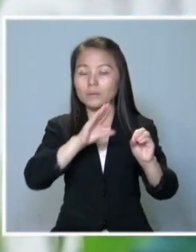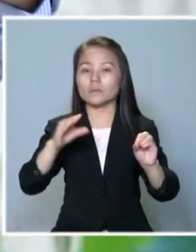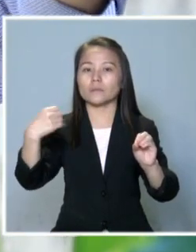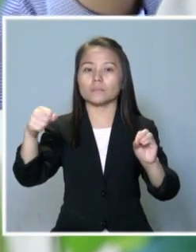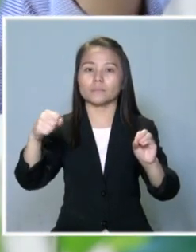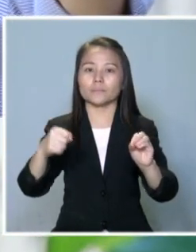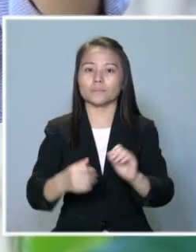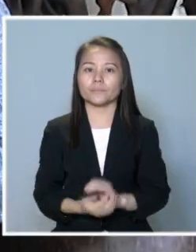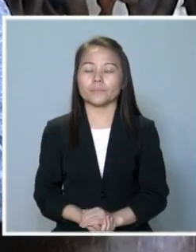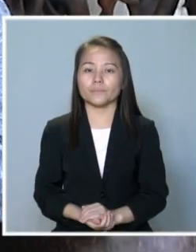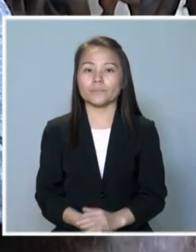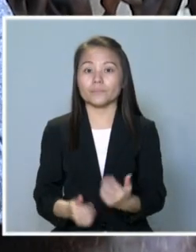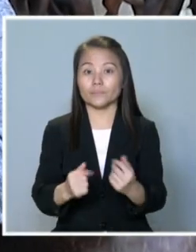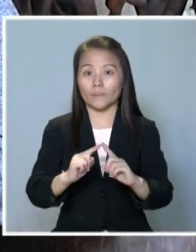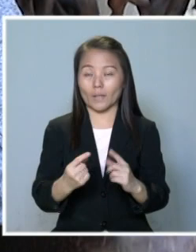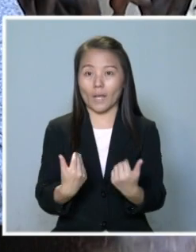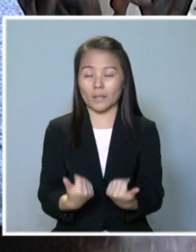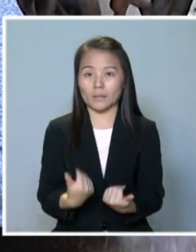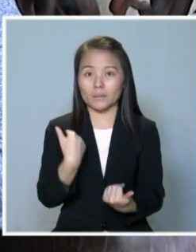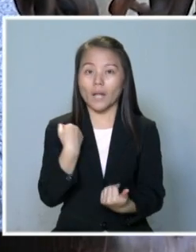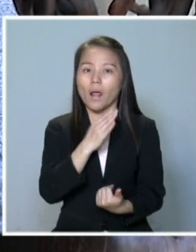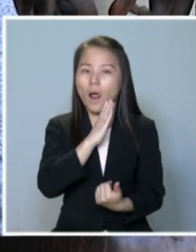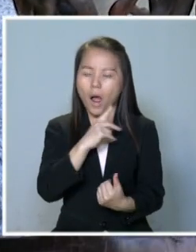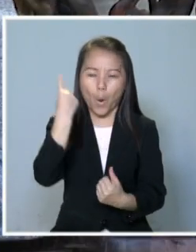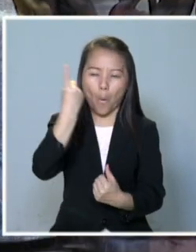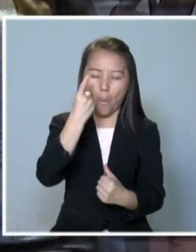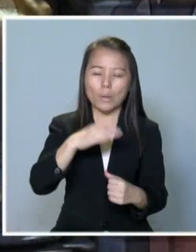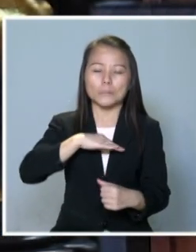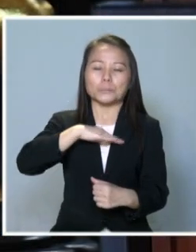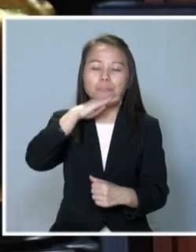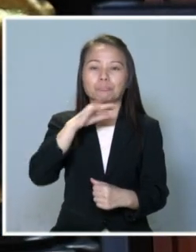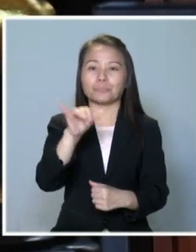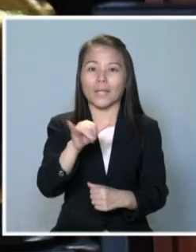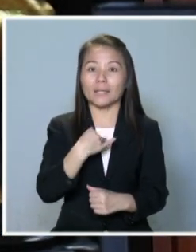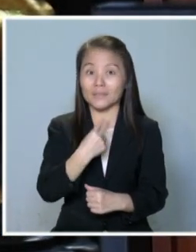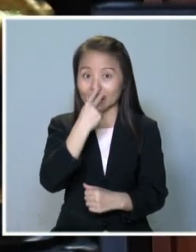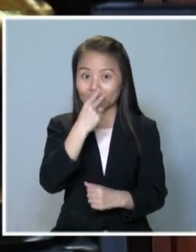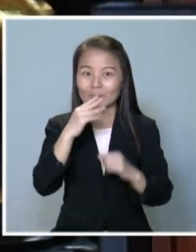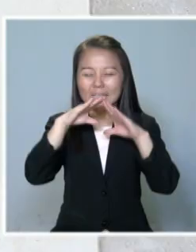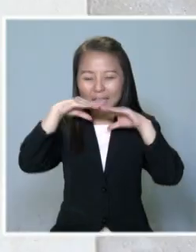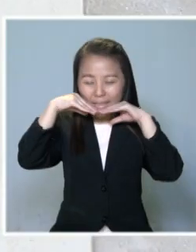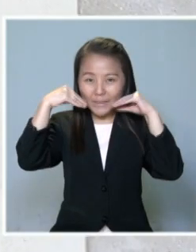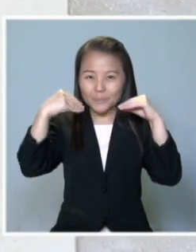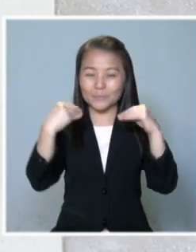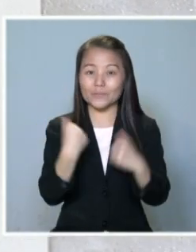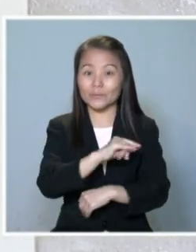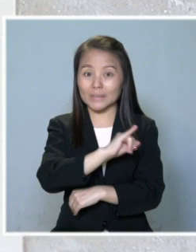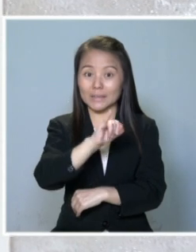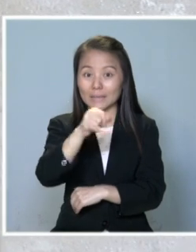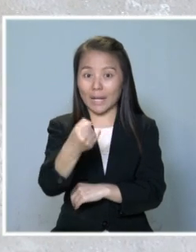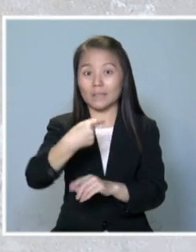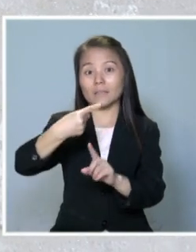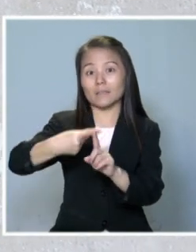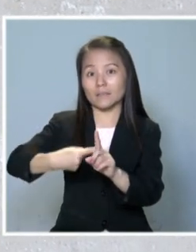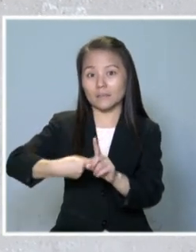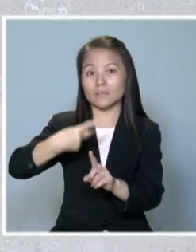าและเช่นเคยค่ะถ้ายังไม่จุใจติดตามชมเพิ่มเติมได้ในรายการยิ้มมุมปากวันจันทร์ที่19กุมภาพัน